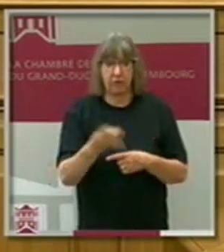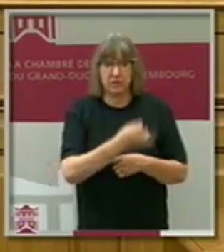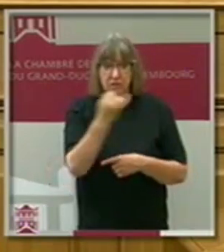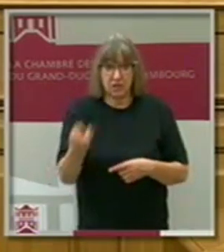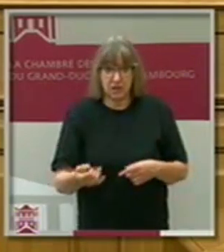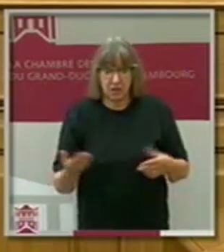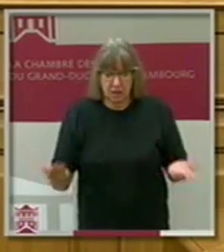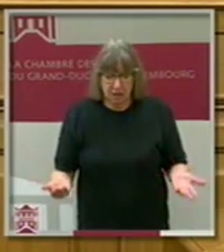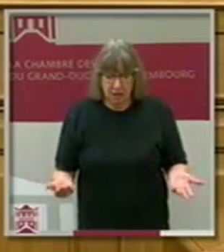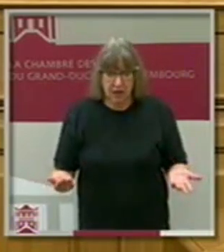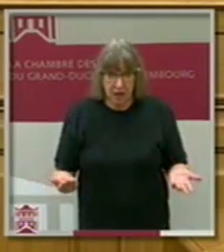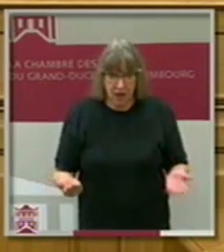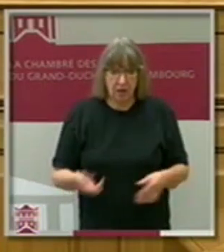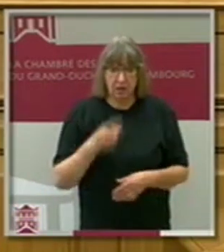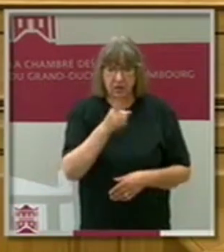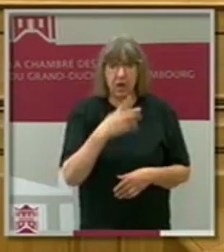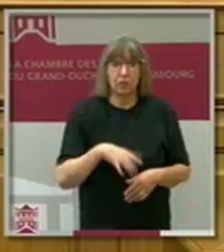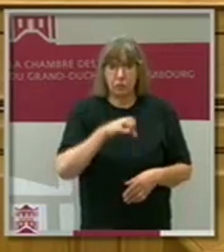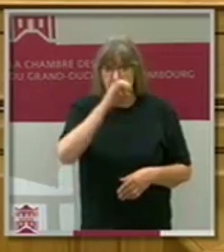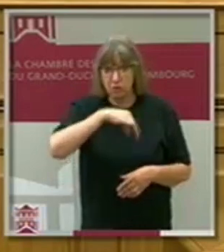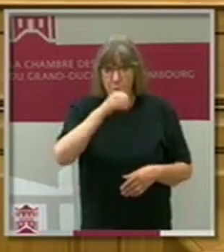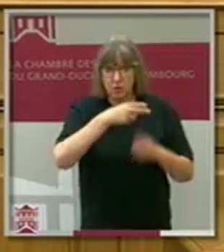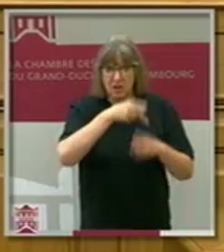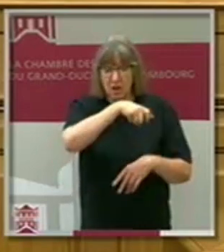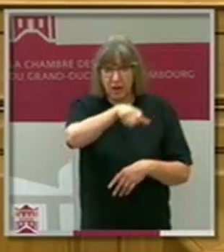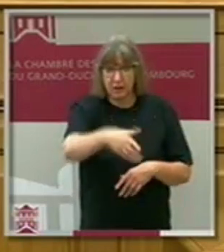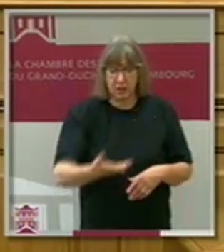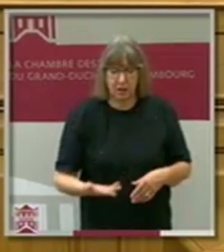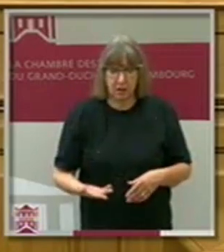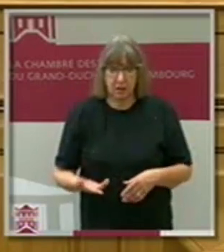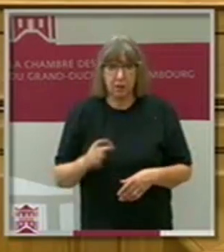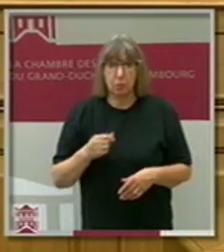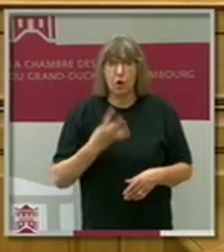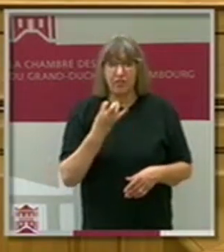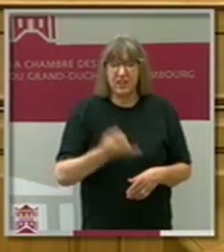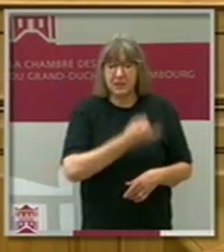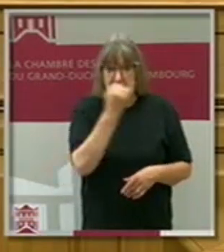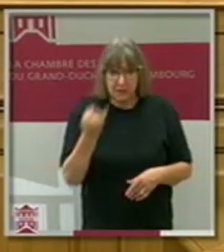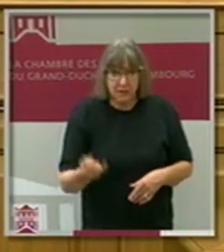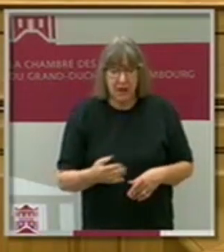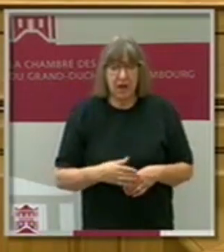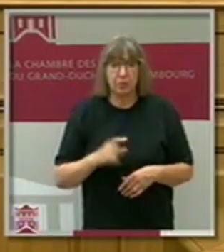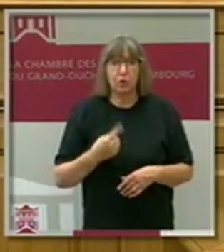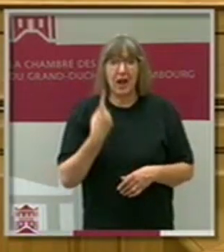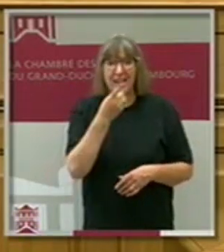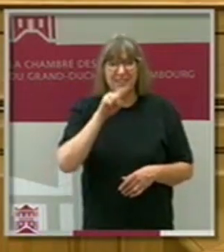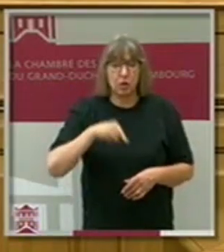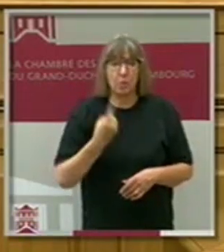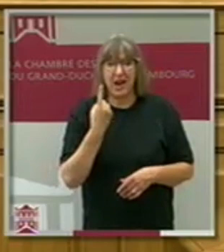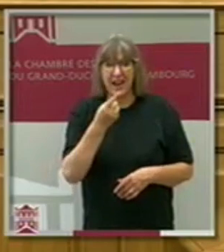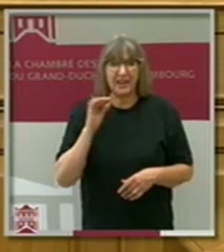über 1,1 Million aktive haben, für denen hier Pensionen zu bezahlen. Da liegt der